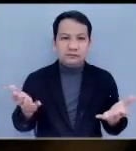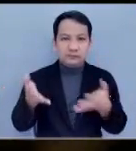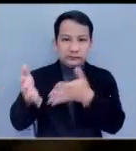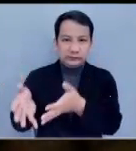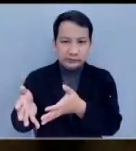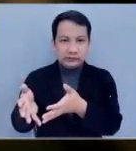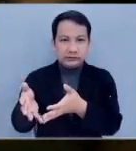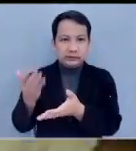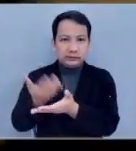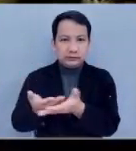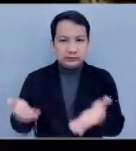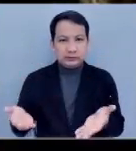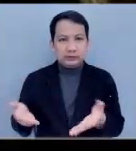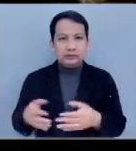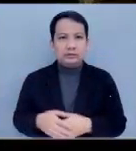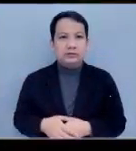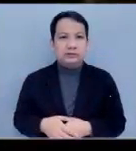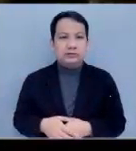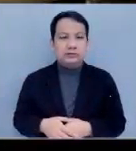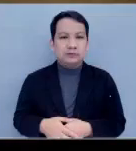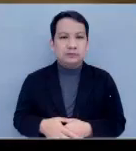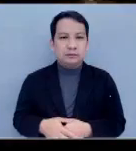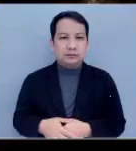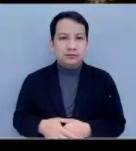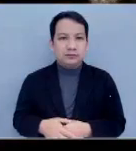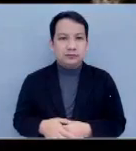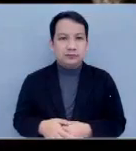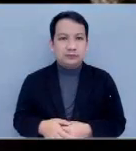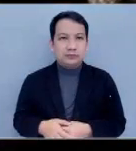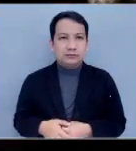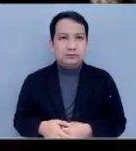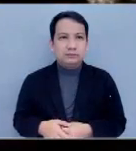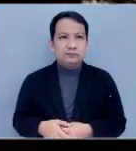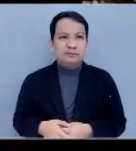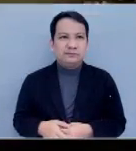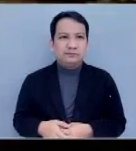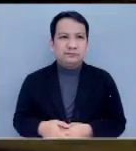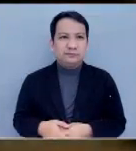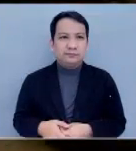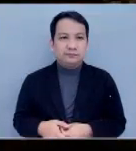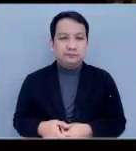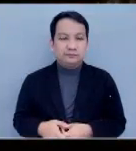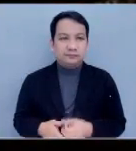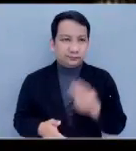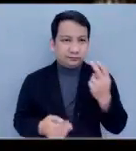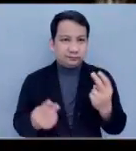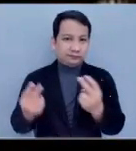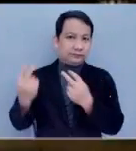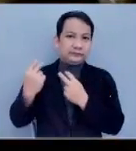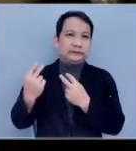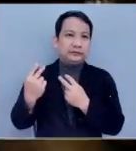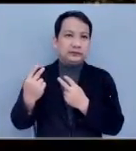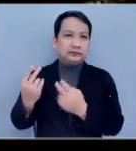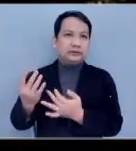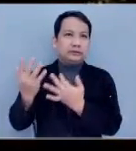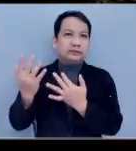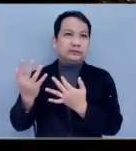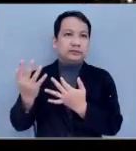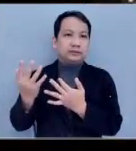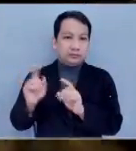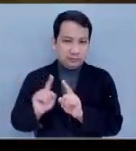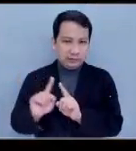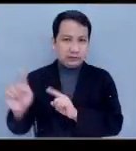ang mga gamit pagsabing sunog sunog sinilip namin ay nasa likod na pala namin nagtakbuhan